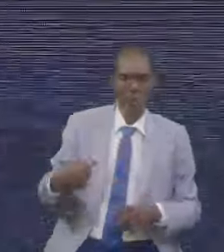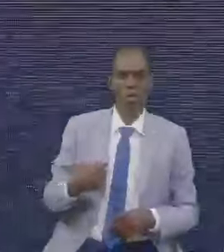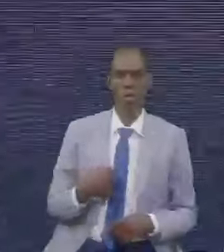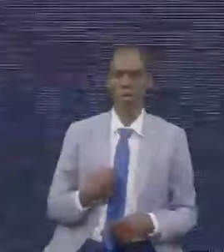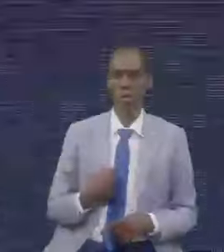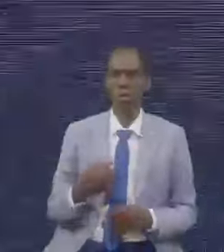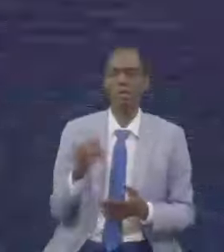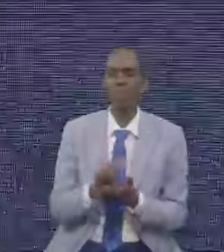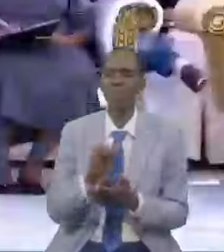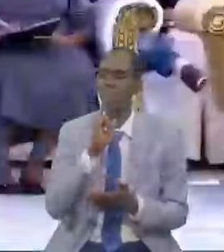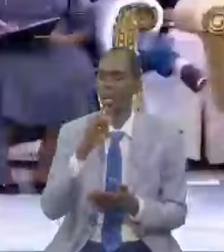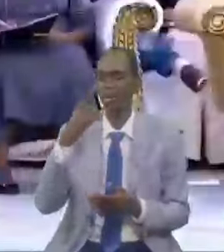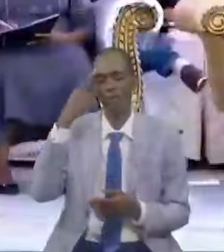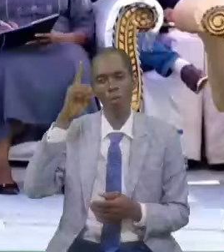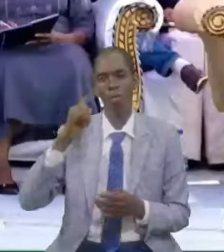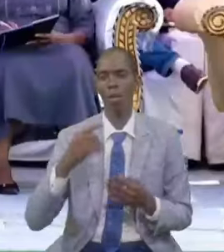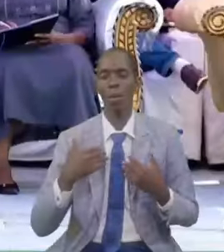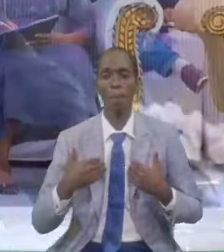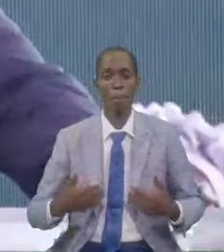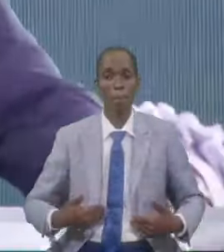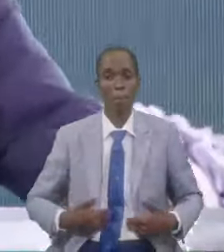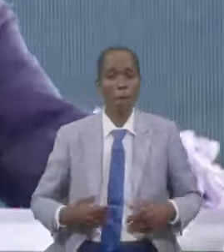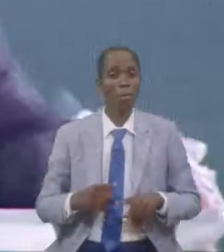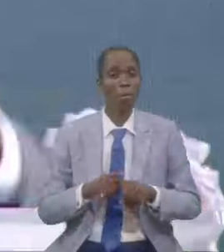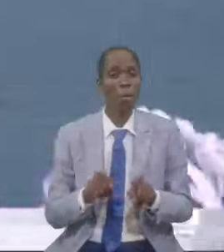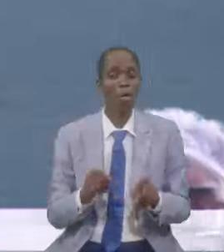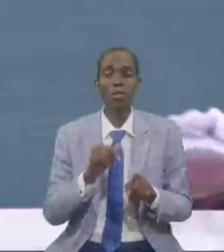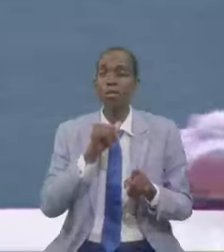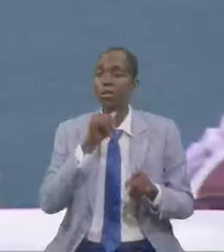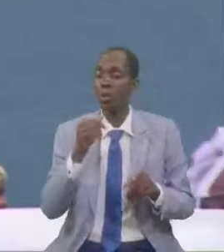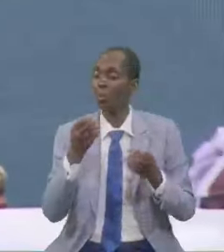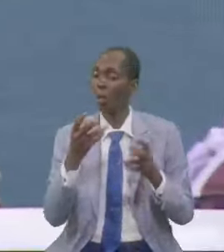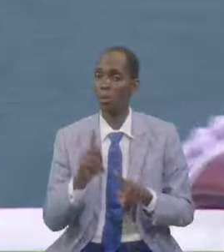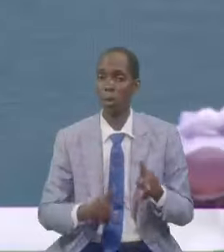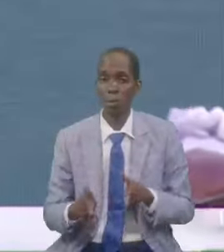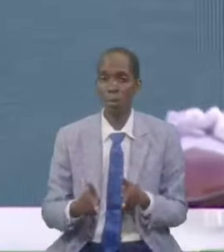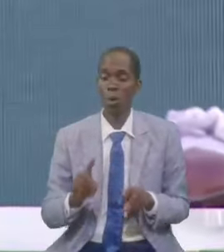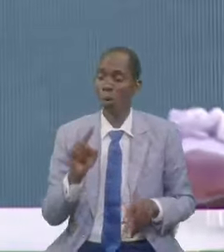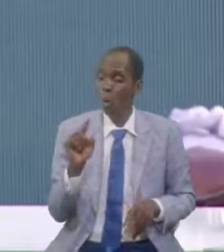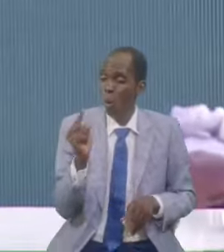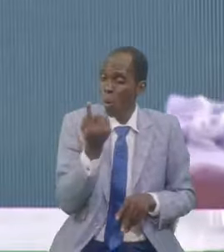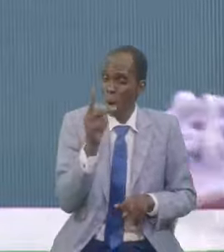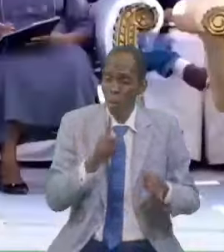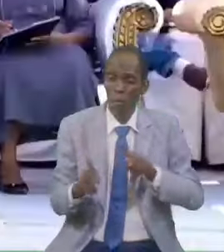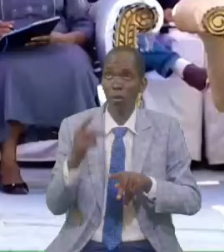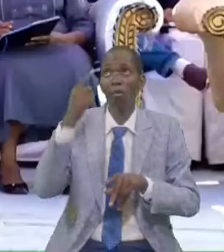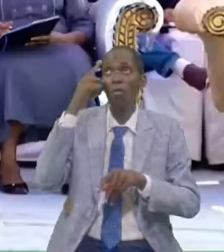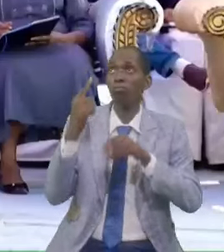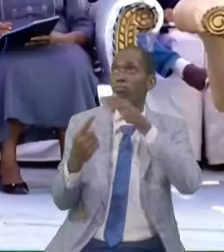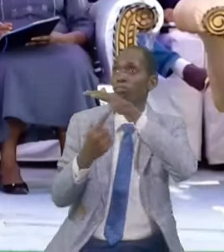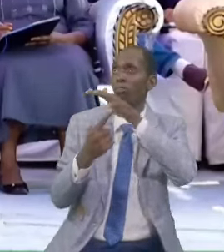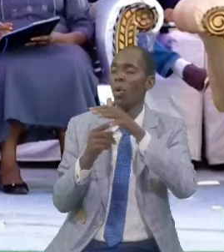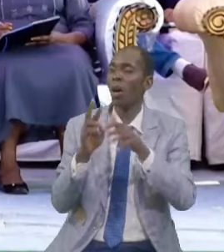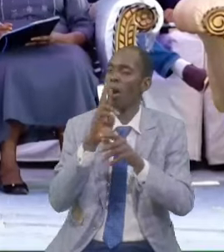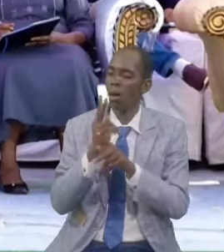body. అది వారి దేహం. But not many people, only heroes are careful about their conscience. కేవలం హీరోసే మనస్సాక్షి